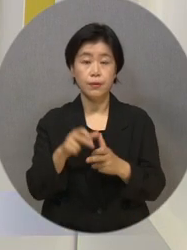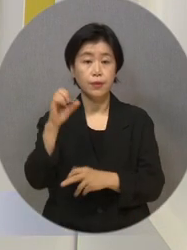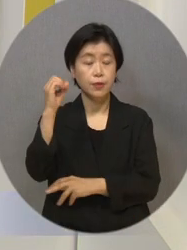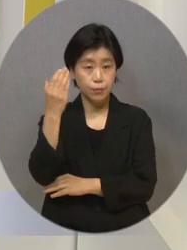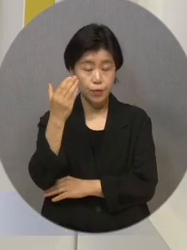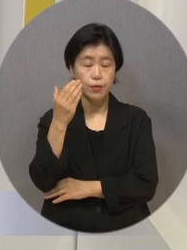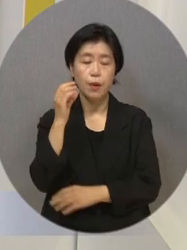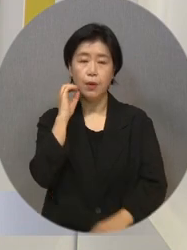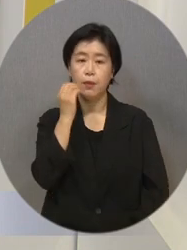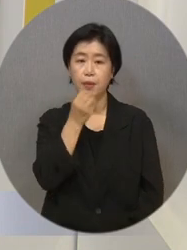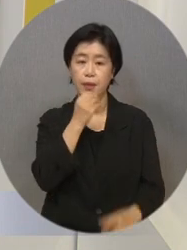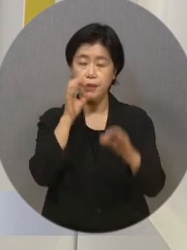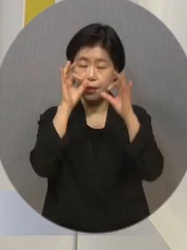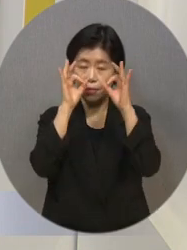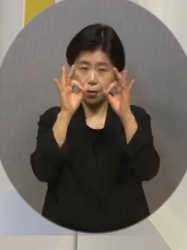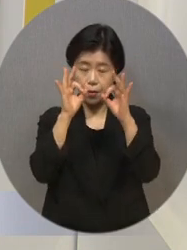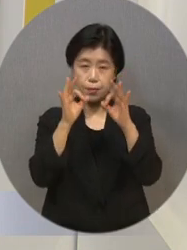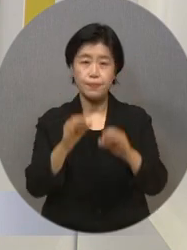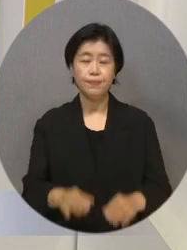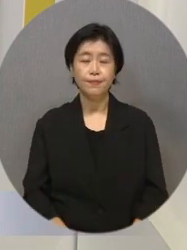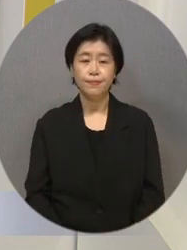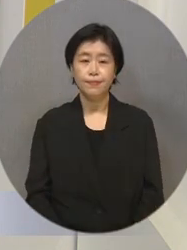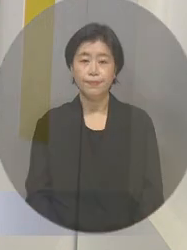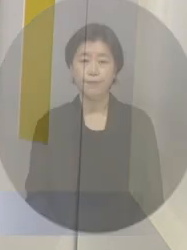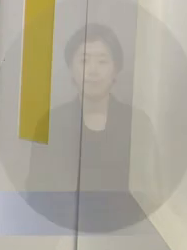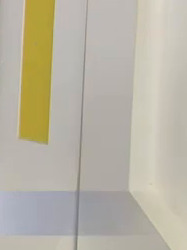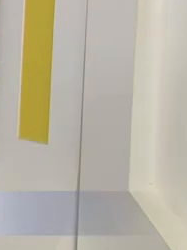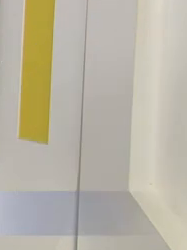웰페어뉴스 홈페이지를 통해 확인할 수 있습니다